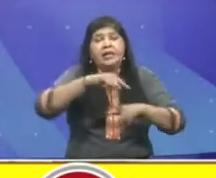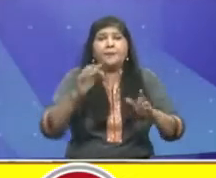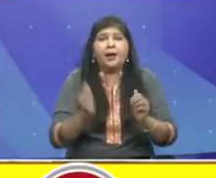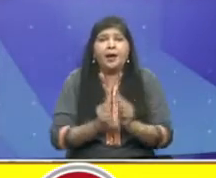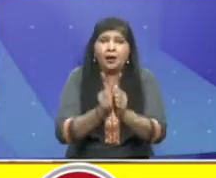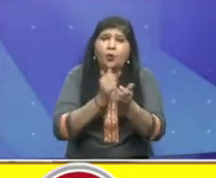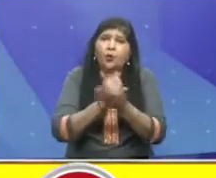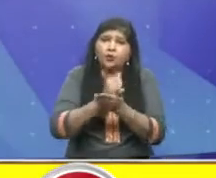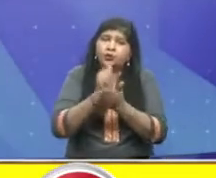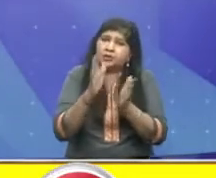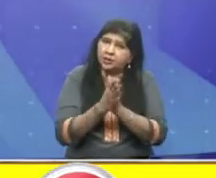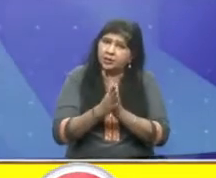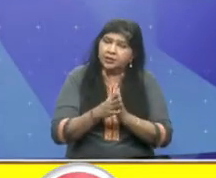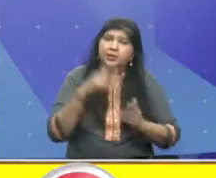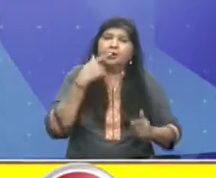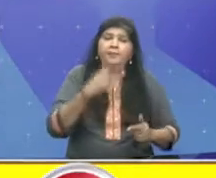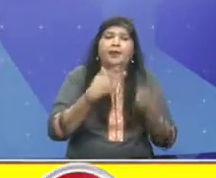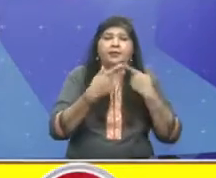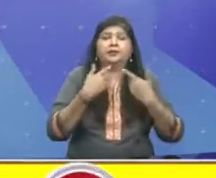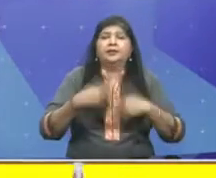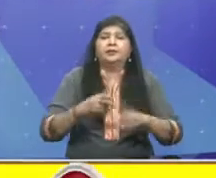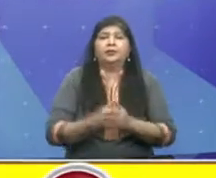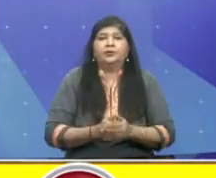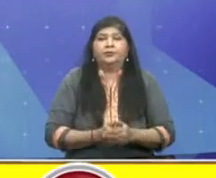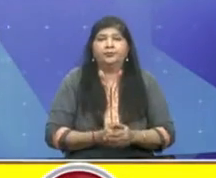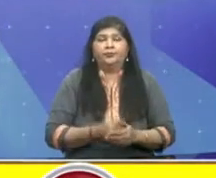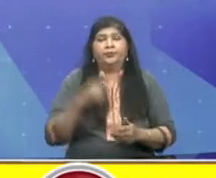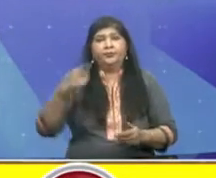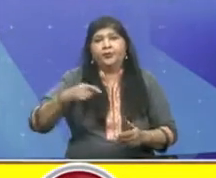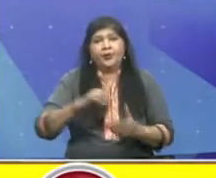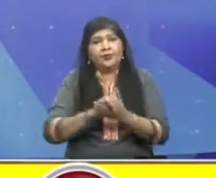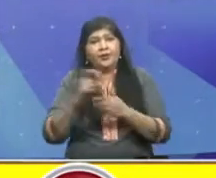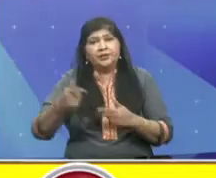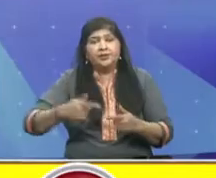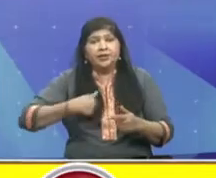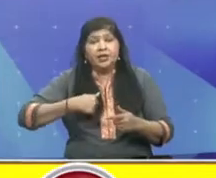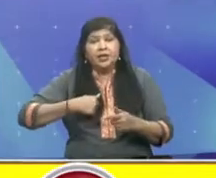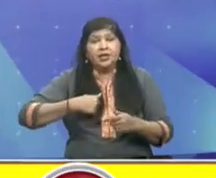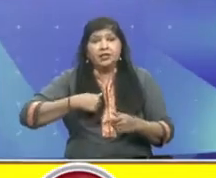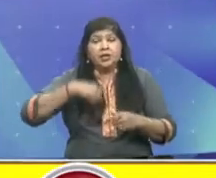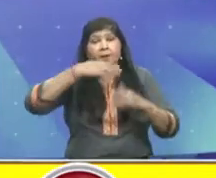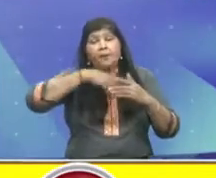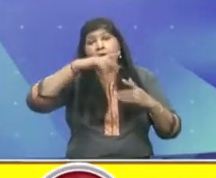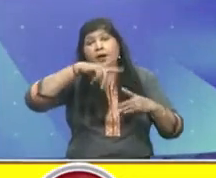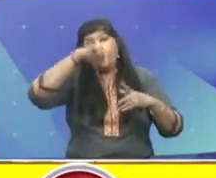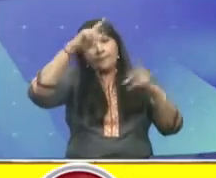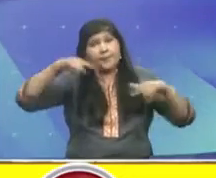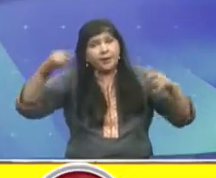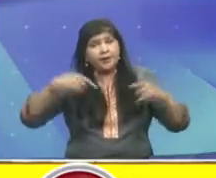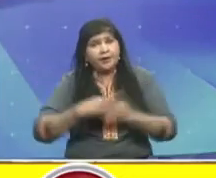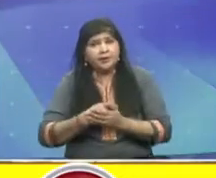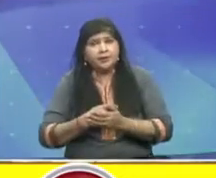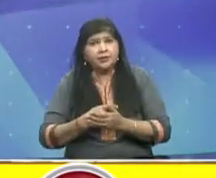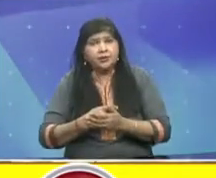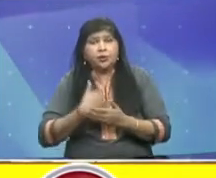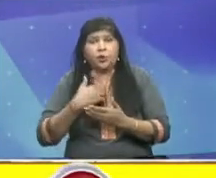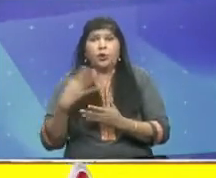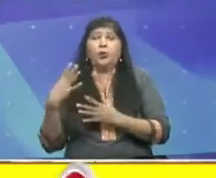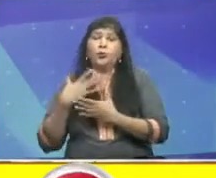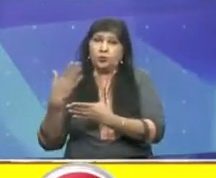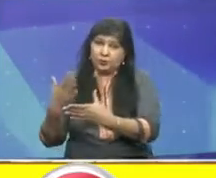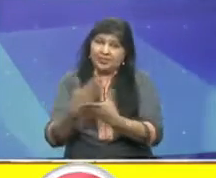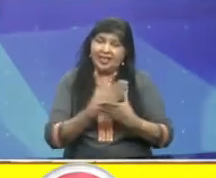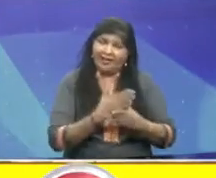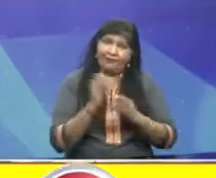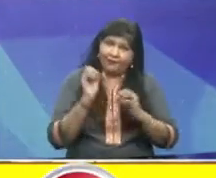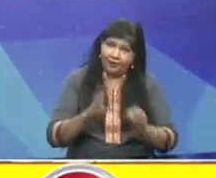प्रयास। मेरे प्यारे देशवासियों, जब हम प्रकृति का संरक्षण करते हैं तो बदले में प्रकृति हमें भी संरक्षण और